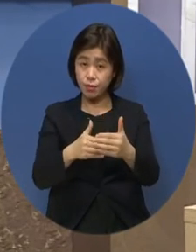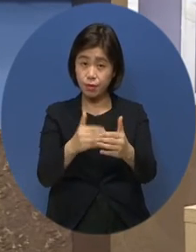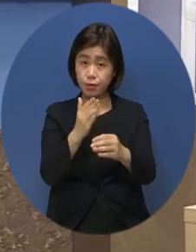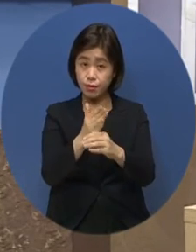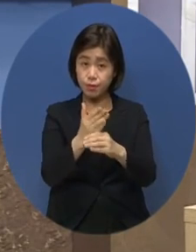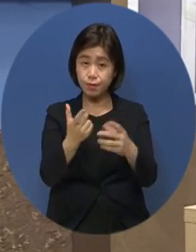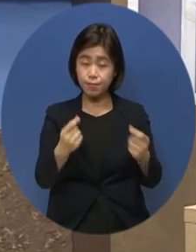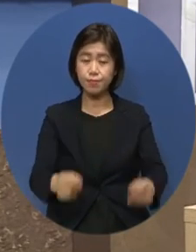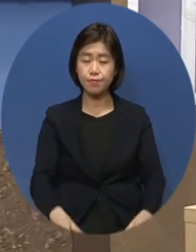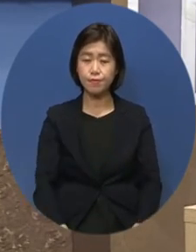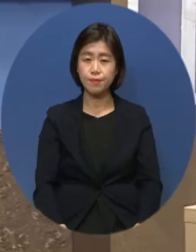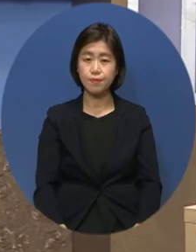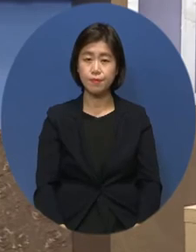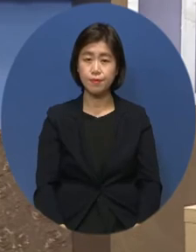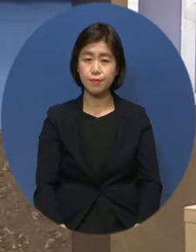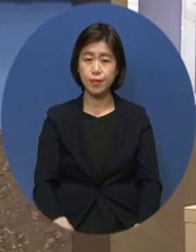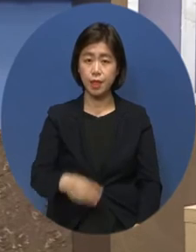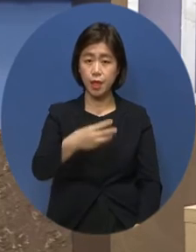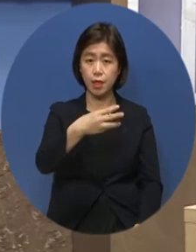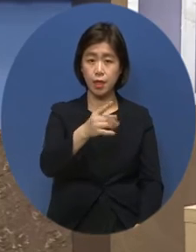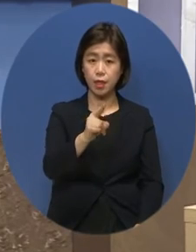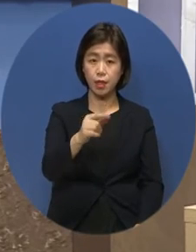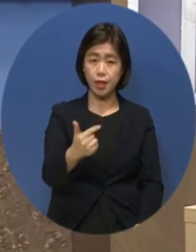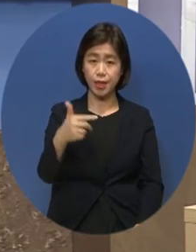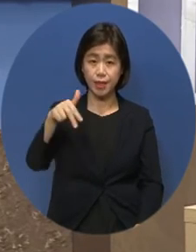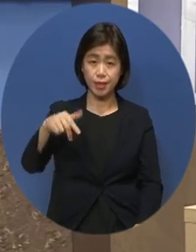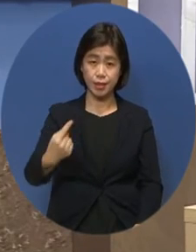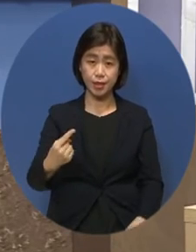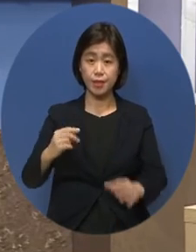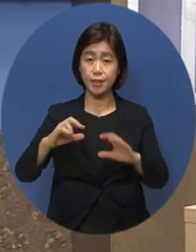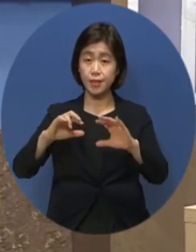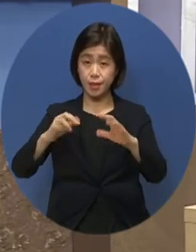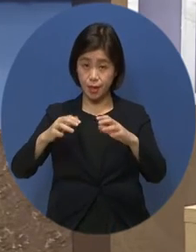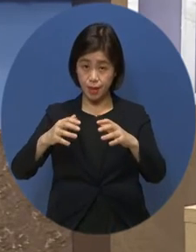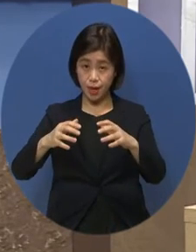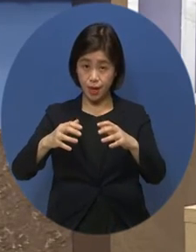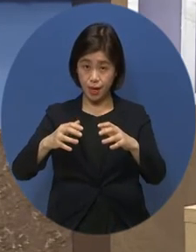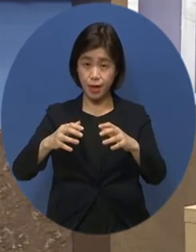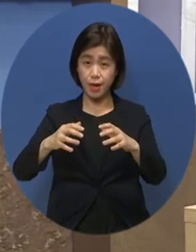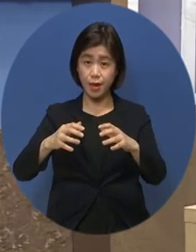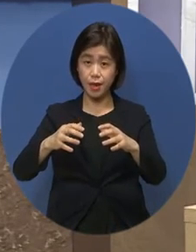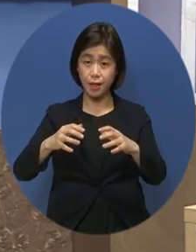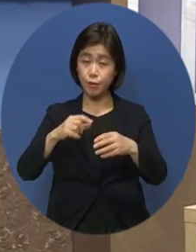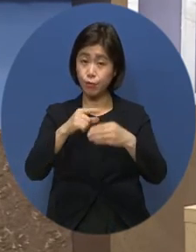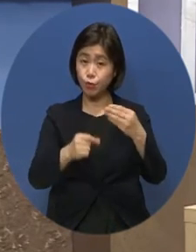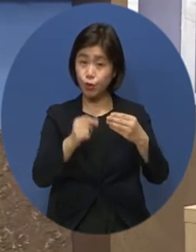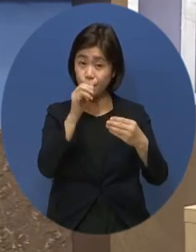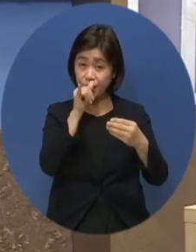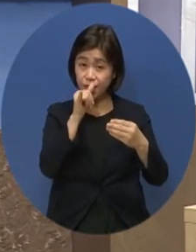또 평생 교육 수업 중에서 렌즈 세상이라는 좀 재미있는 이름의 프로그램이 있던데 이 프로그래머 또 어떤